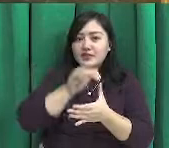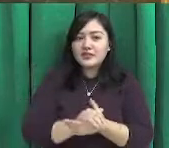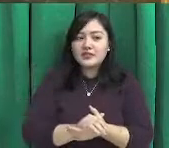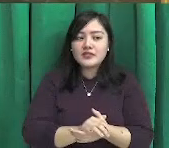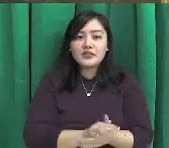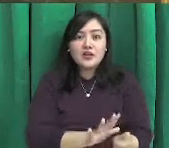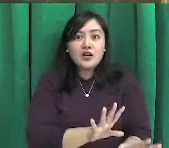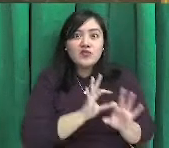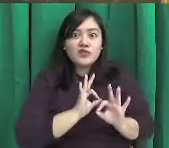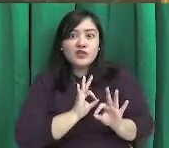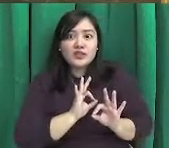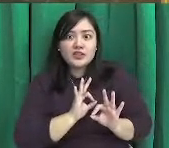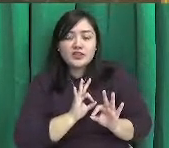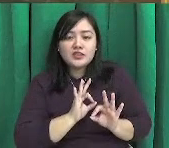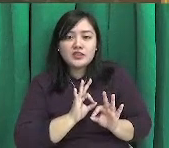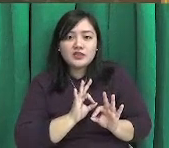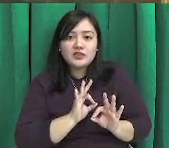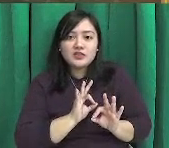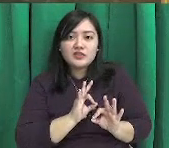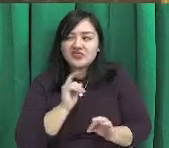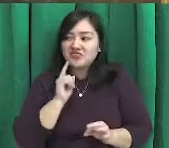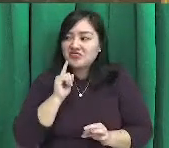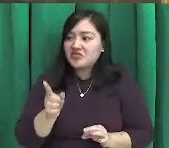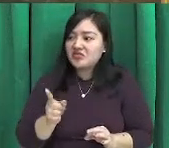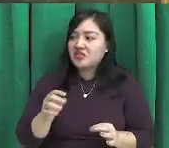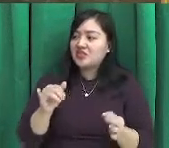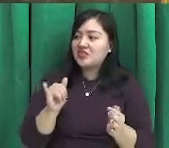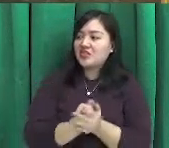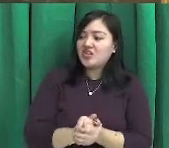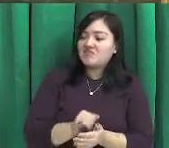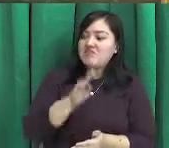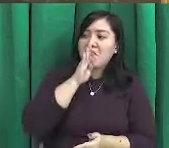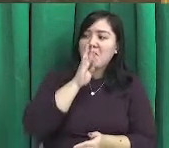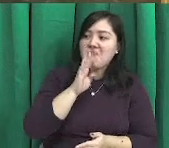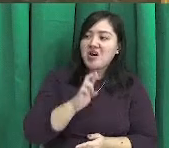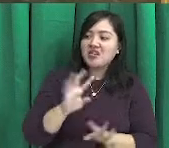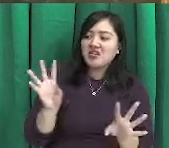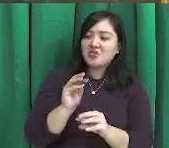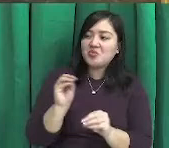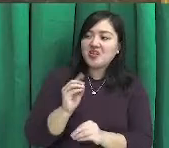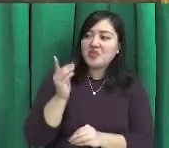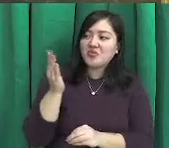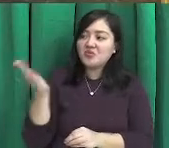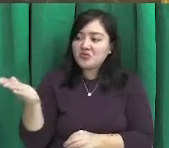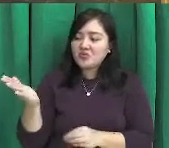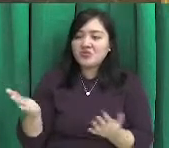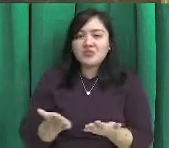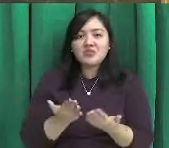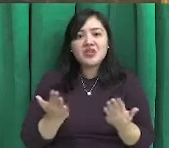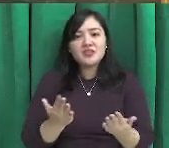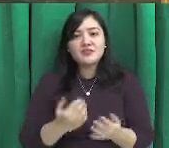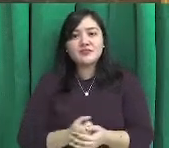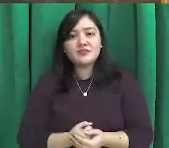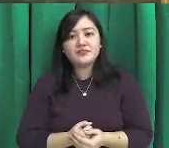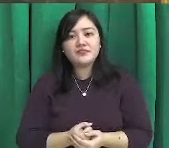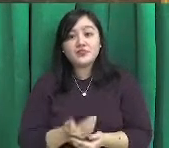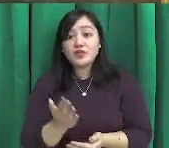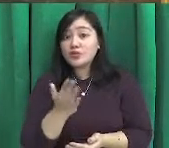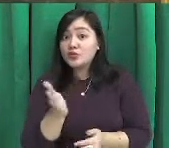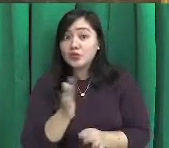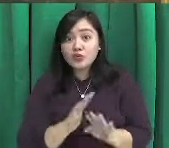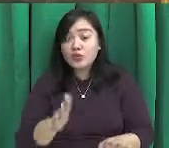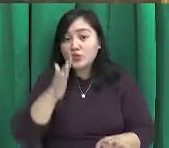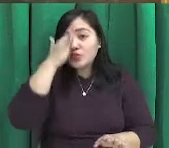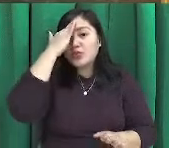mabuting wala kayo sa pamilya niyo or wala kayo sa piling nila. No. Kasi hindi niyo po alam kung ano yung